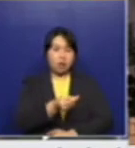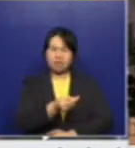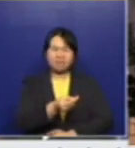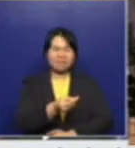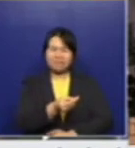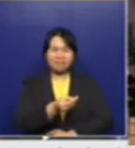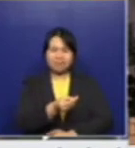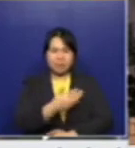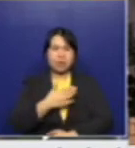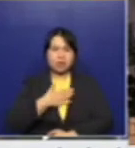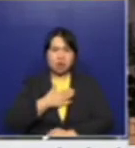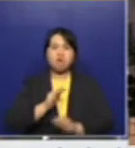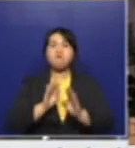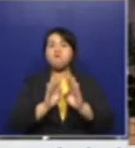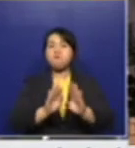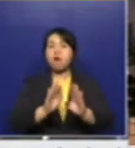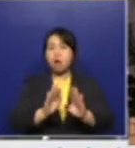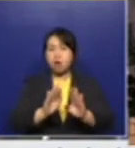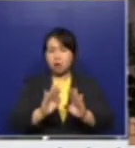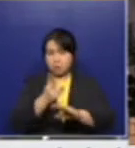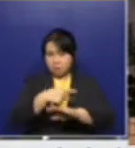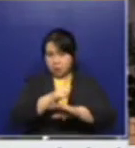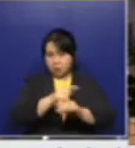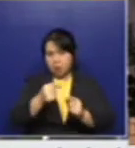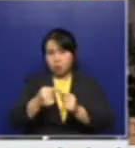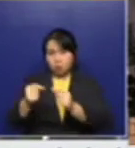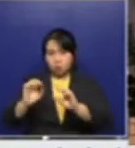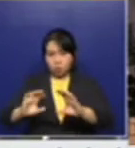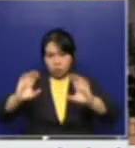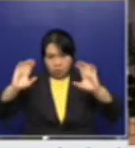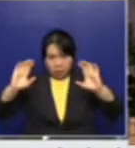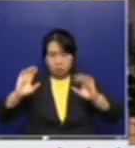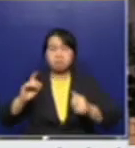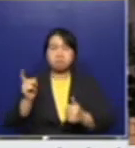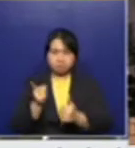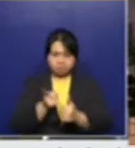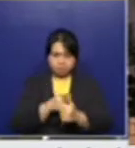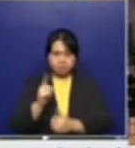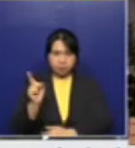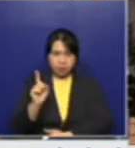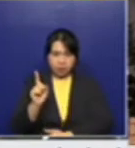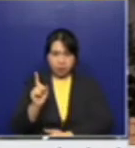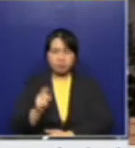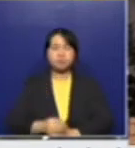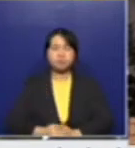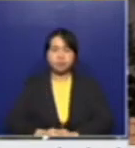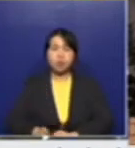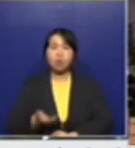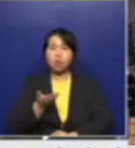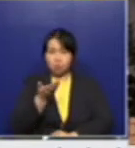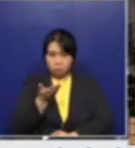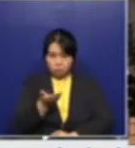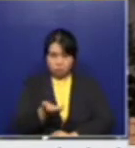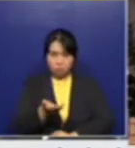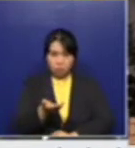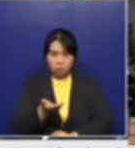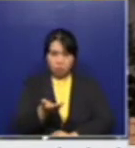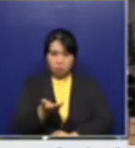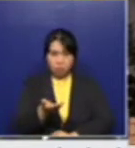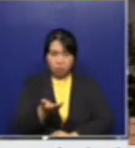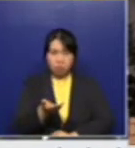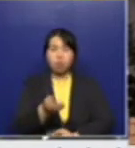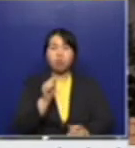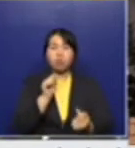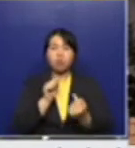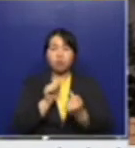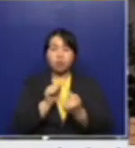จึงฝากเรียนกราบเรียนท่านประธานผ่านไปรัฐบาลว่าอันที่หนึ่งนะครับขอให้นะครับในเรื่อง